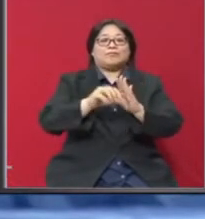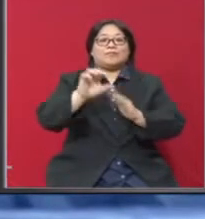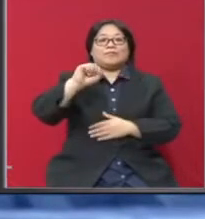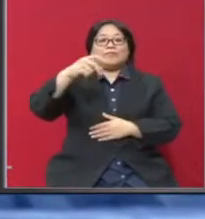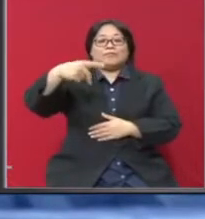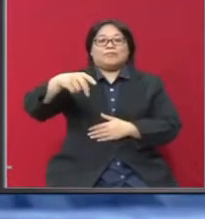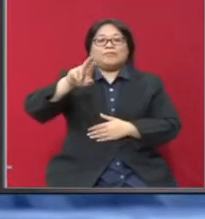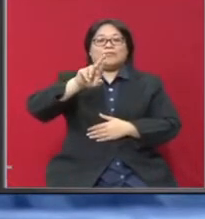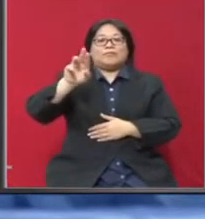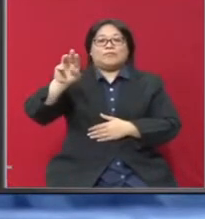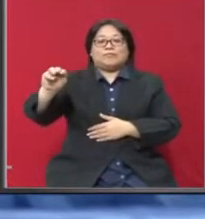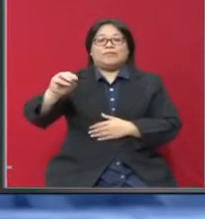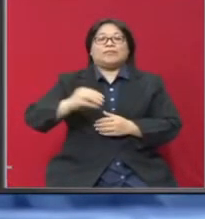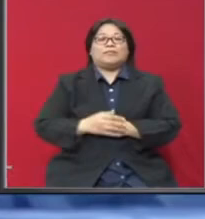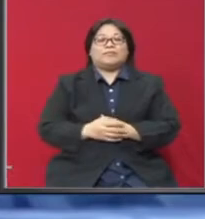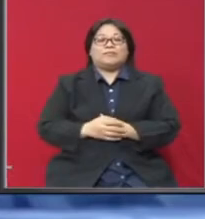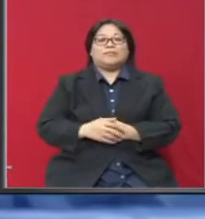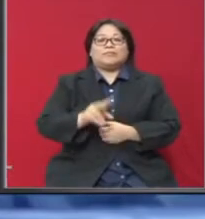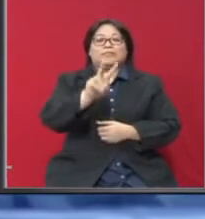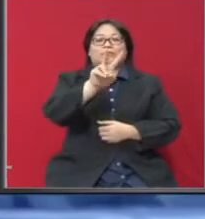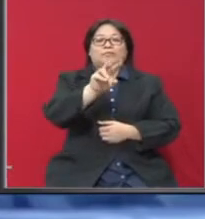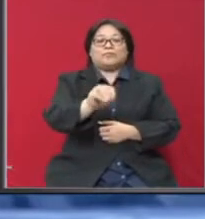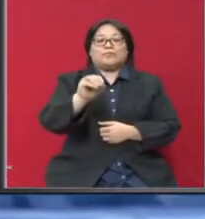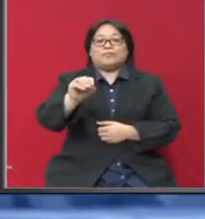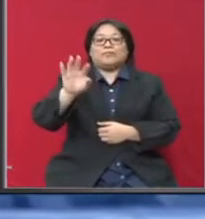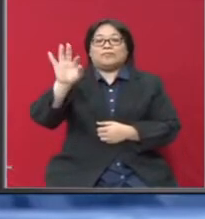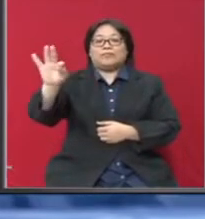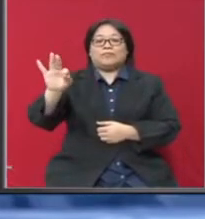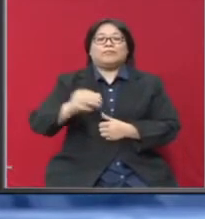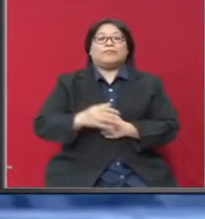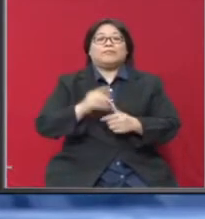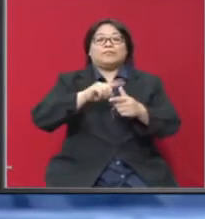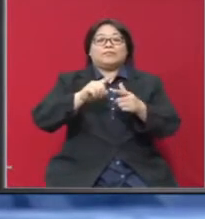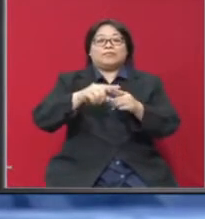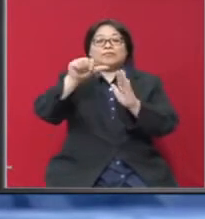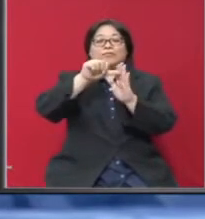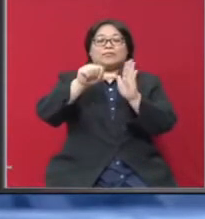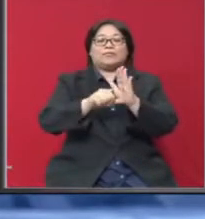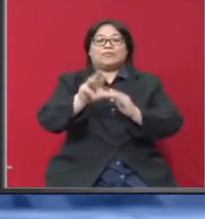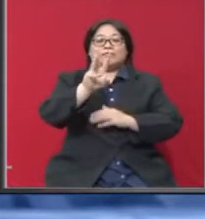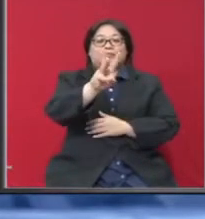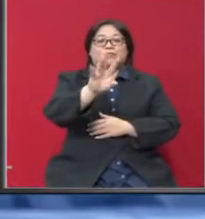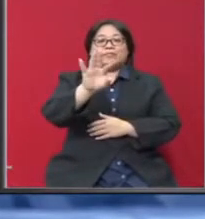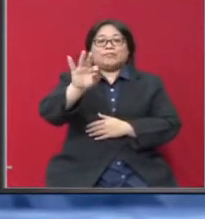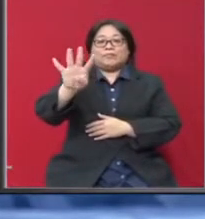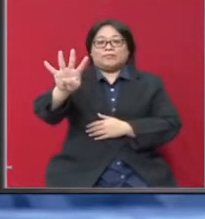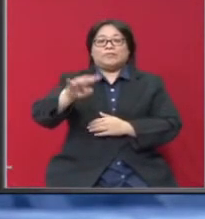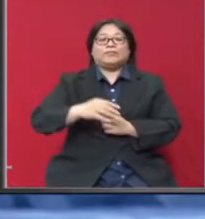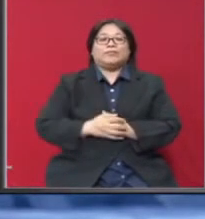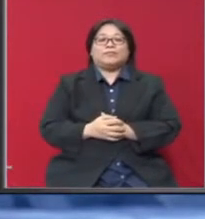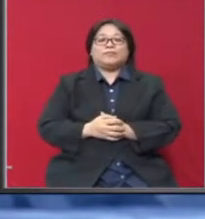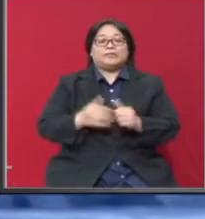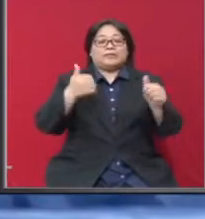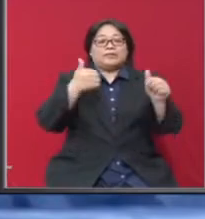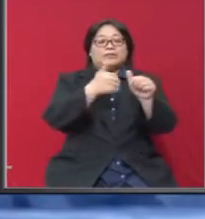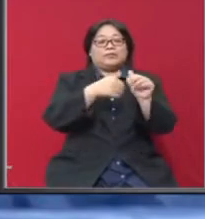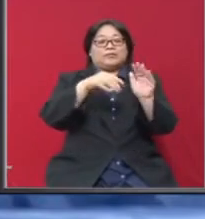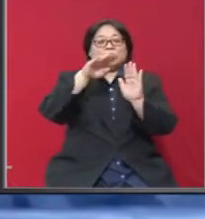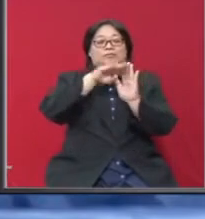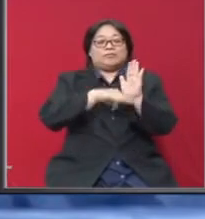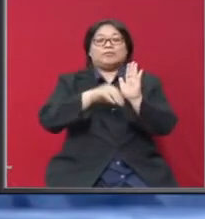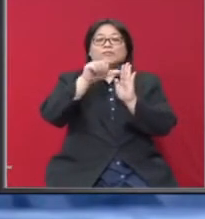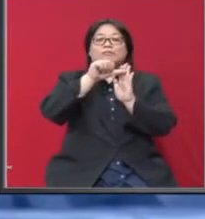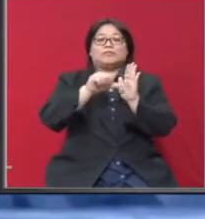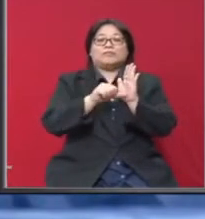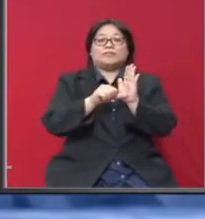pencegah rasuah Malaysia 2009 ataupun akta 694 berdasarkan kepada